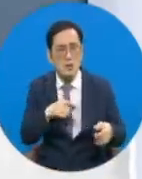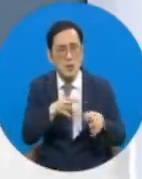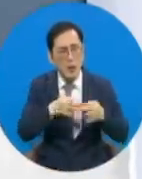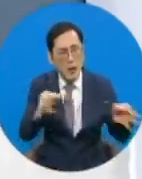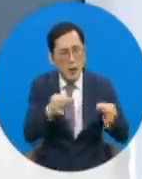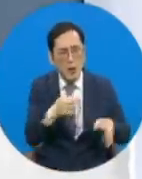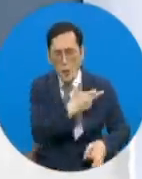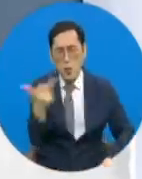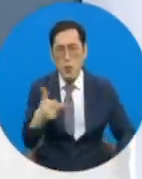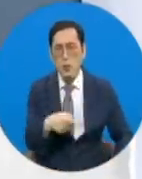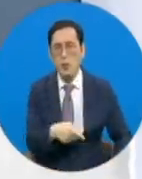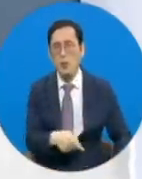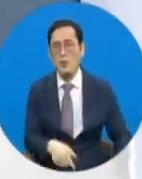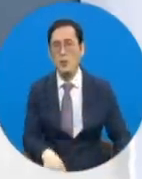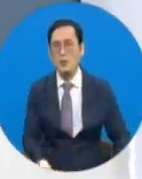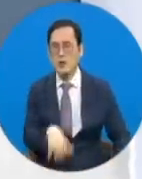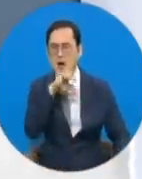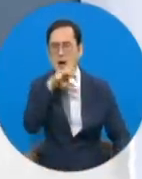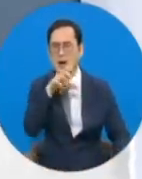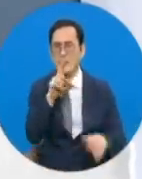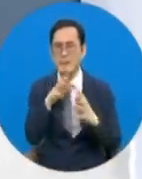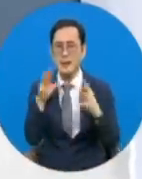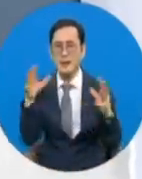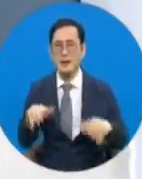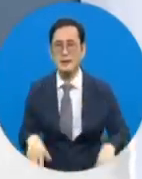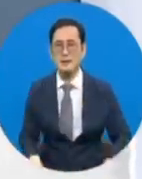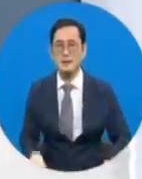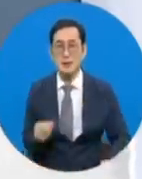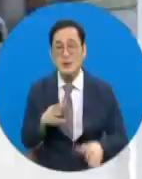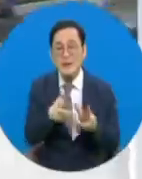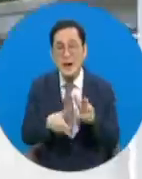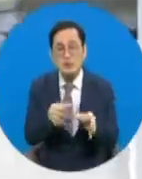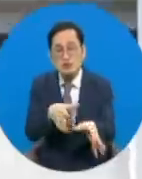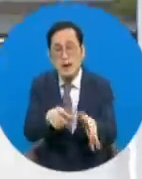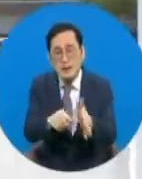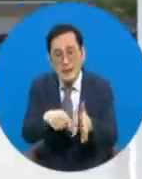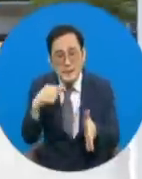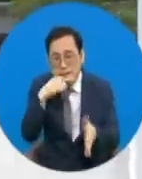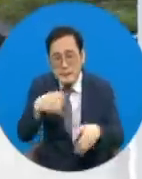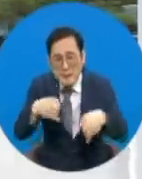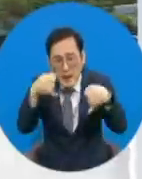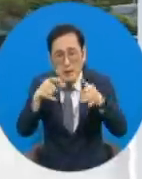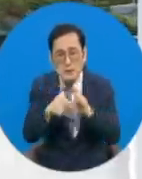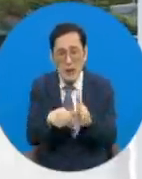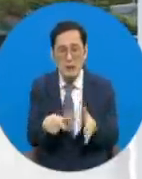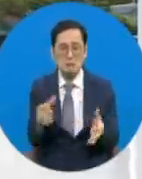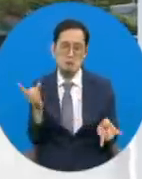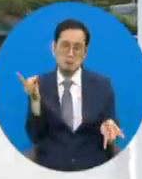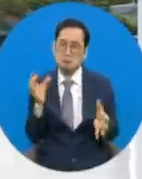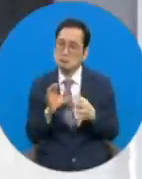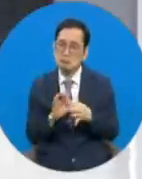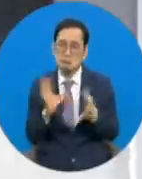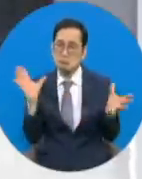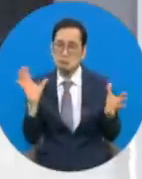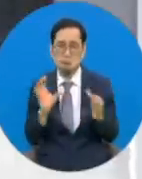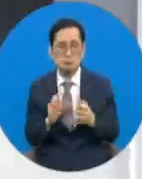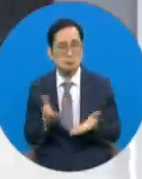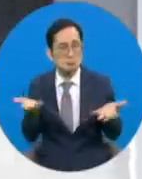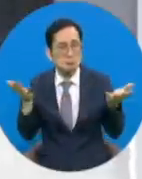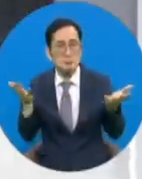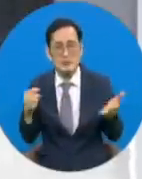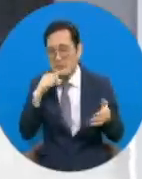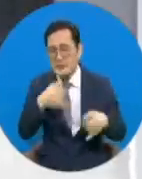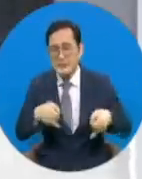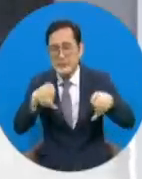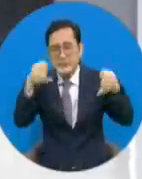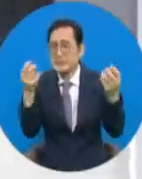기본이고, 그리고 여기에 대한 사업 투자를 했을 때 그 사업 투자로 적자가 발생해도 아무도 책임지지 않는 구조적인 문제, 이런 일이 늘상 발생하게